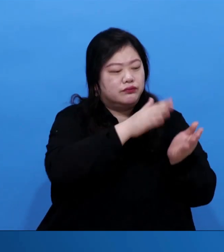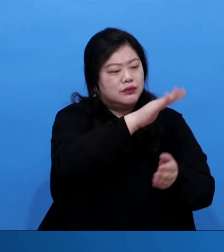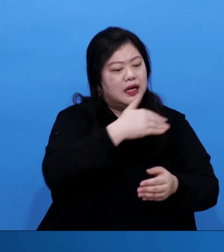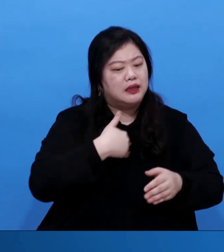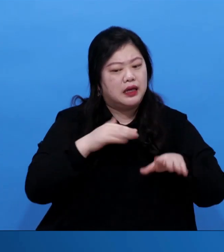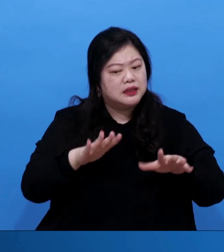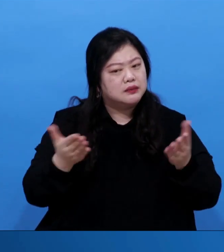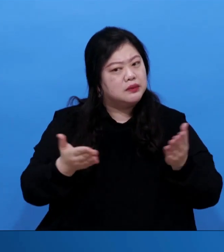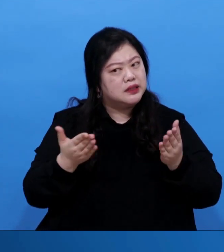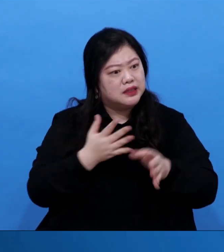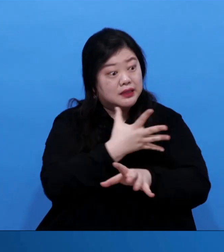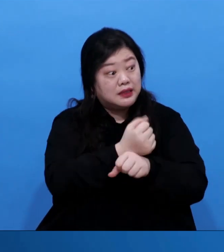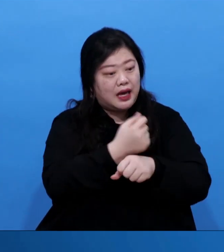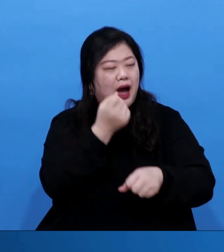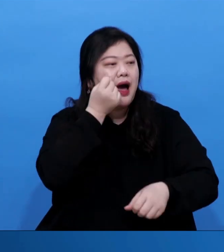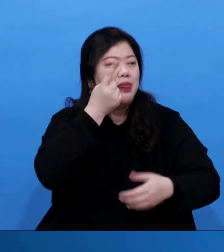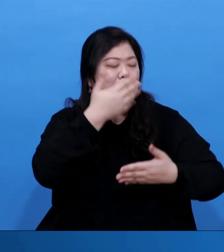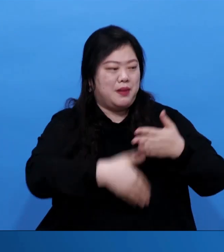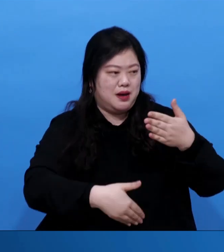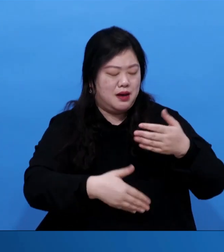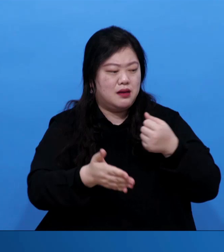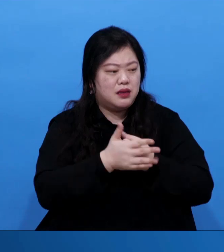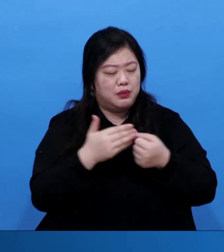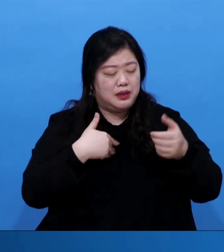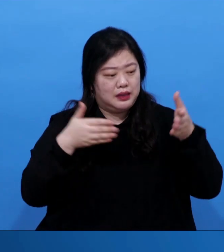I will do intensive training for one month. 그 목사님이